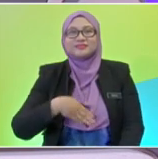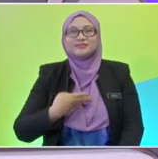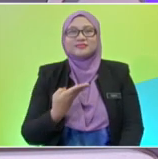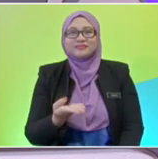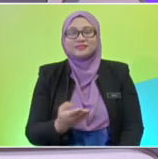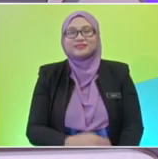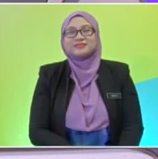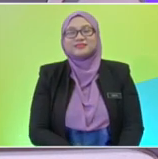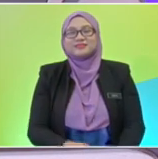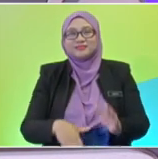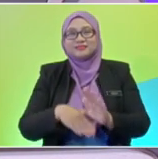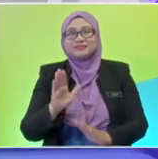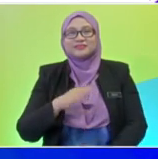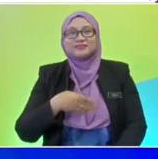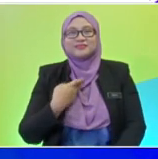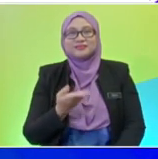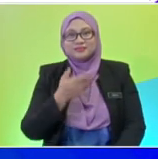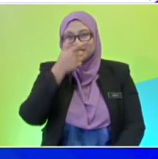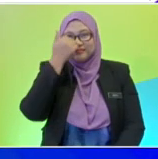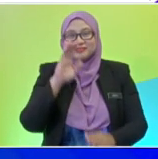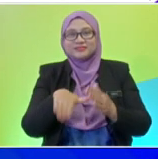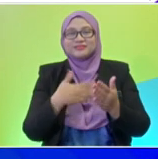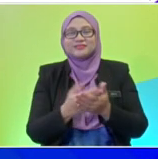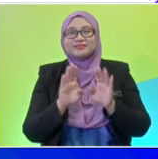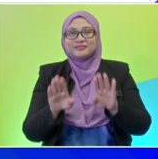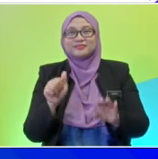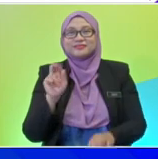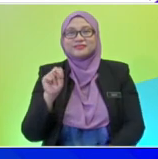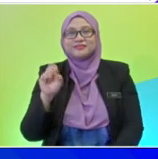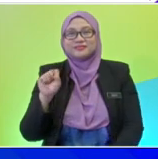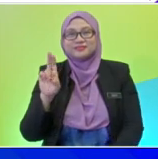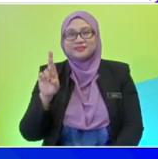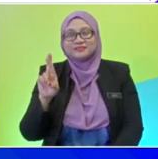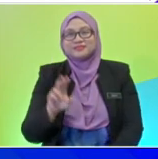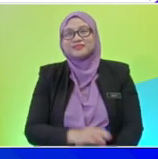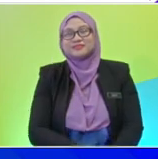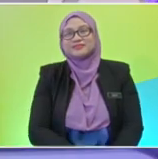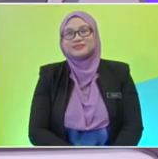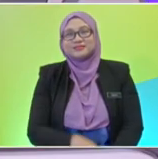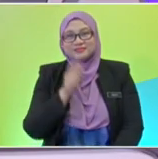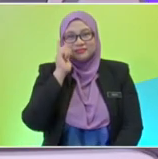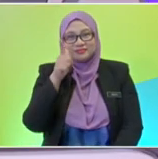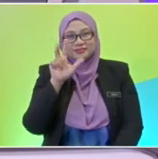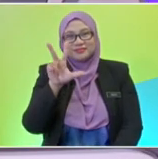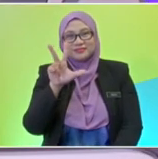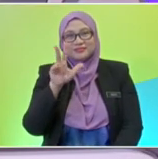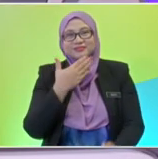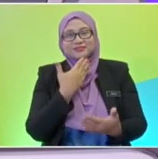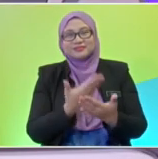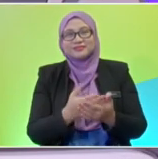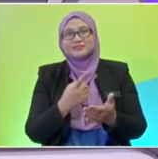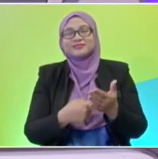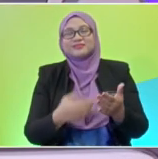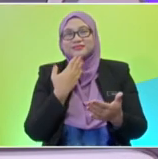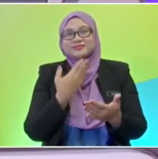Oke sebab semuanya bertolak oke baik kita ada lihat 3 kebaikan atau kebaikan yang